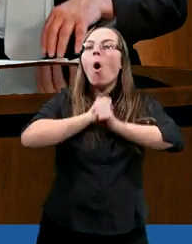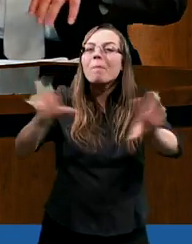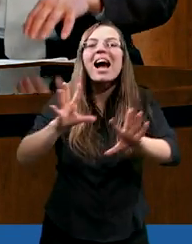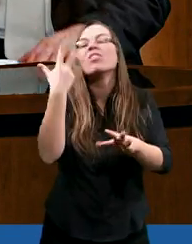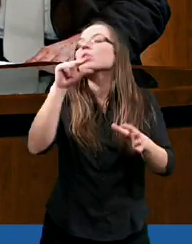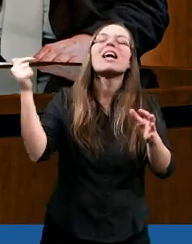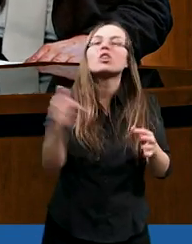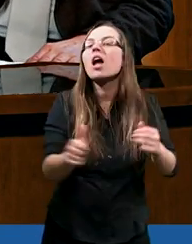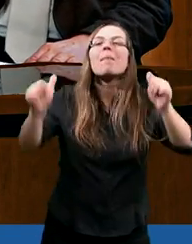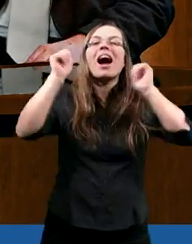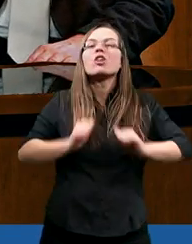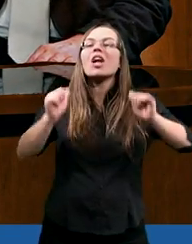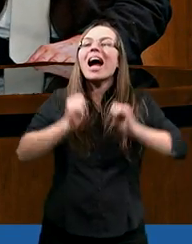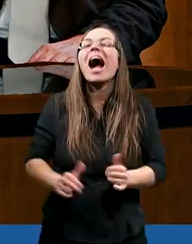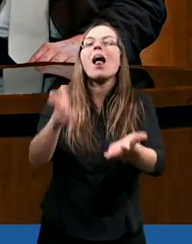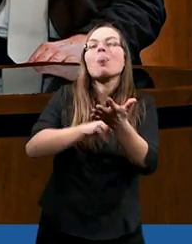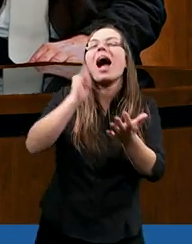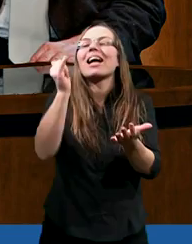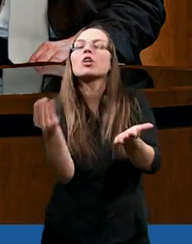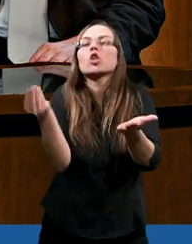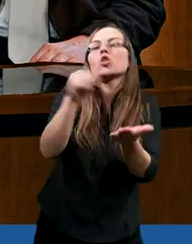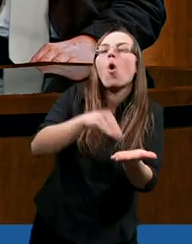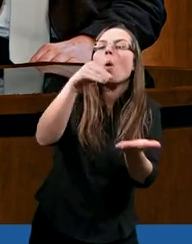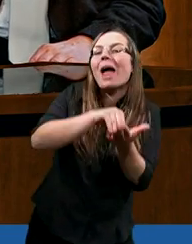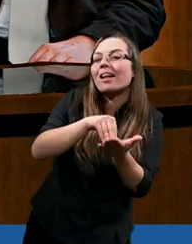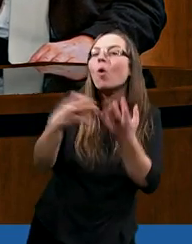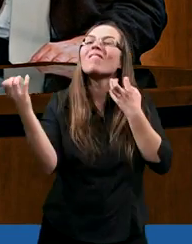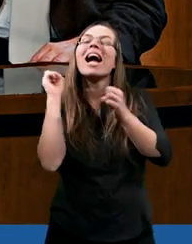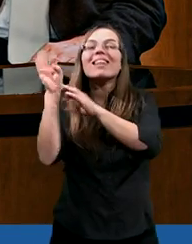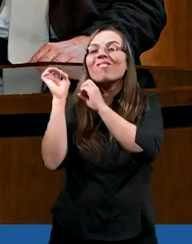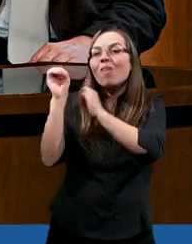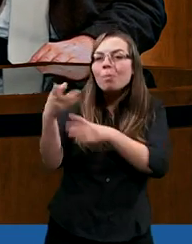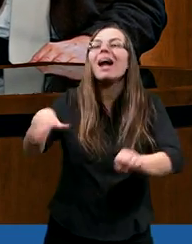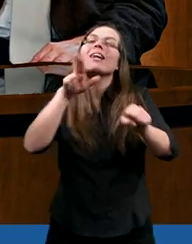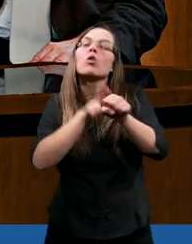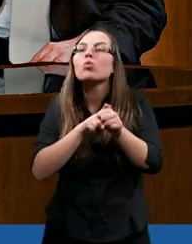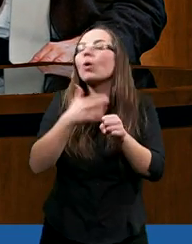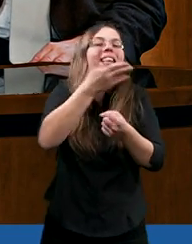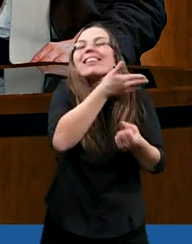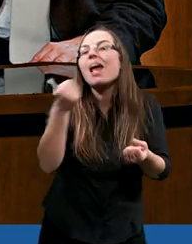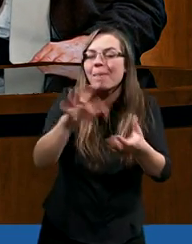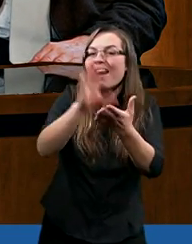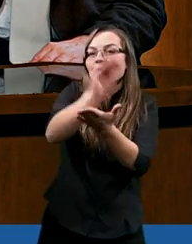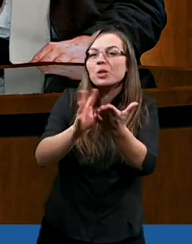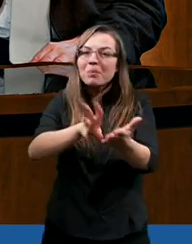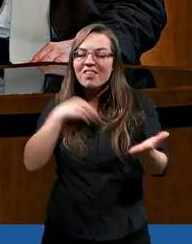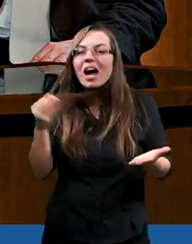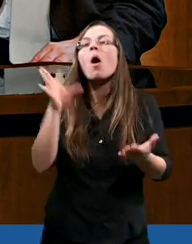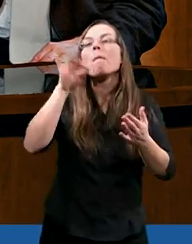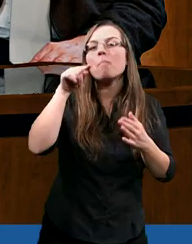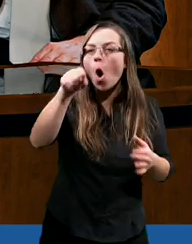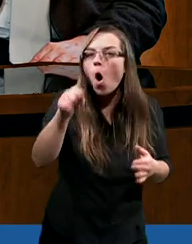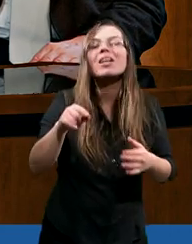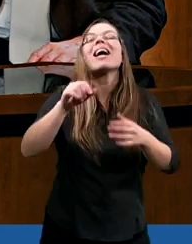nie trzeba czekać na jakieś dodatkowe jeszcze informacje, których nie ma w Piśmie Świętym, bo